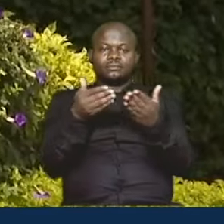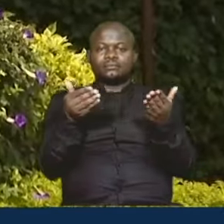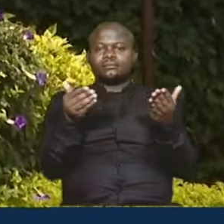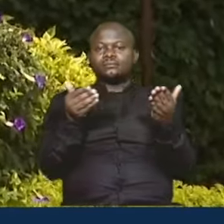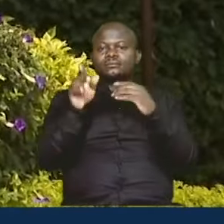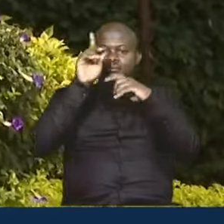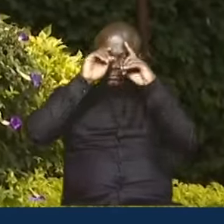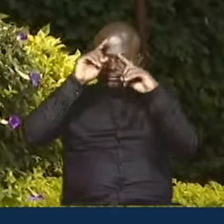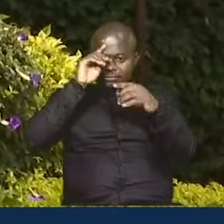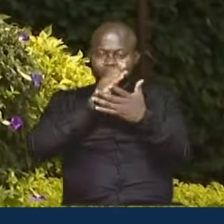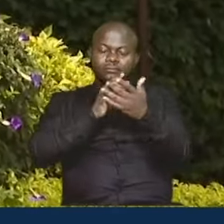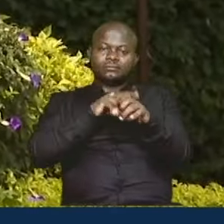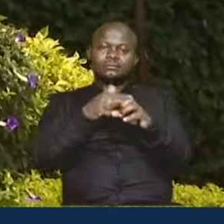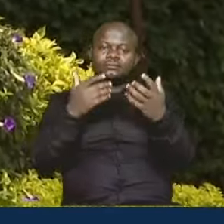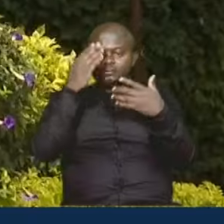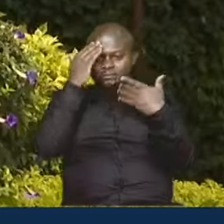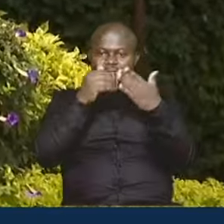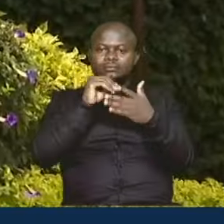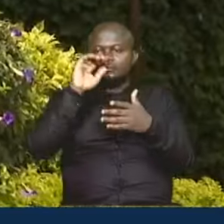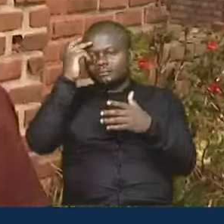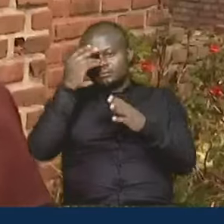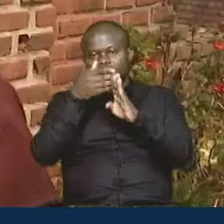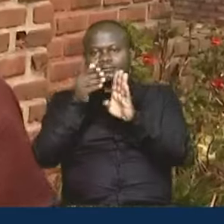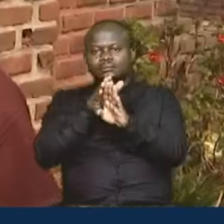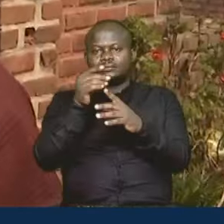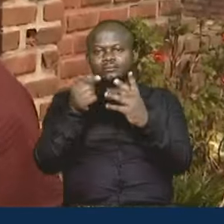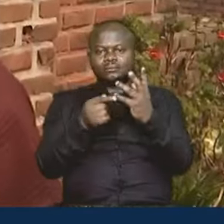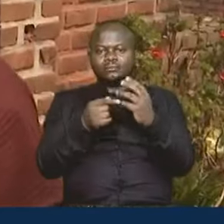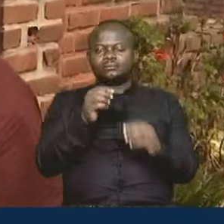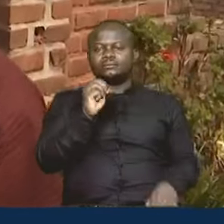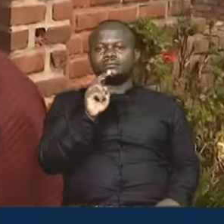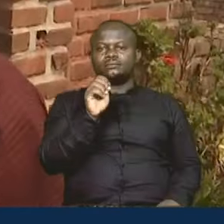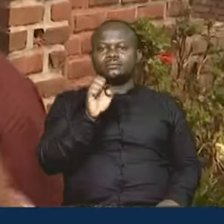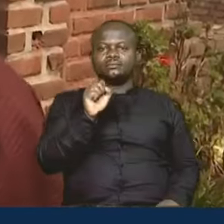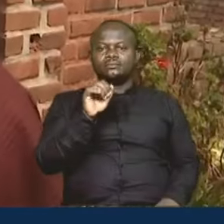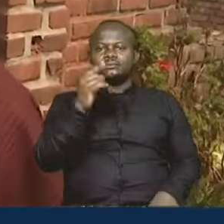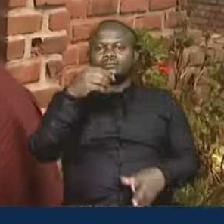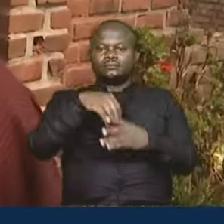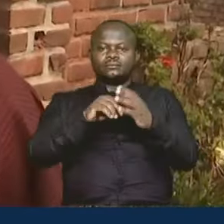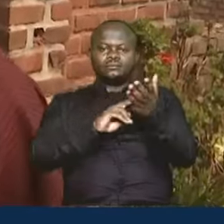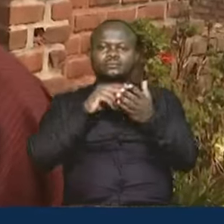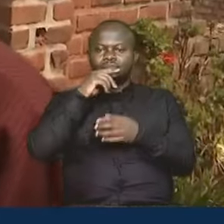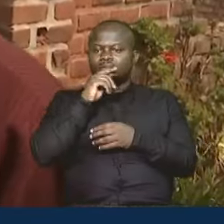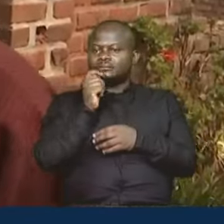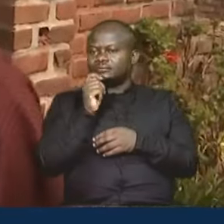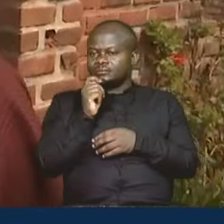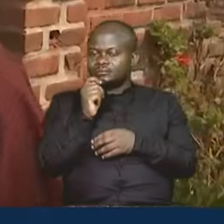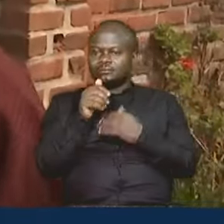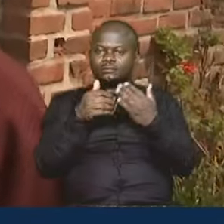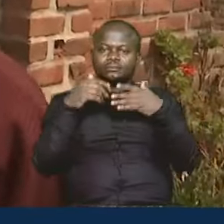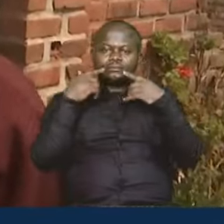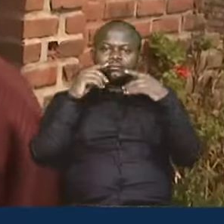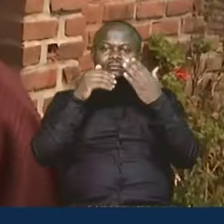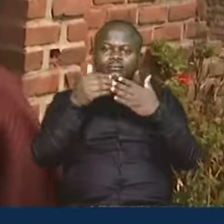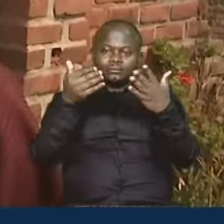bibaza wenda kuki nta police guiding bino bintu. Mutesiridi nawe numwe mu bakoresha imbuga nkoranyambaga we avuga ko